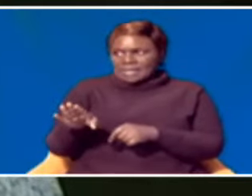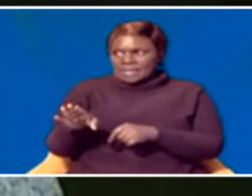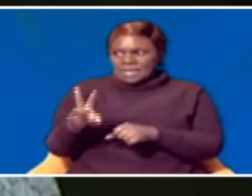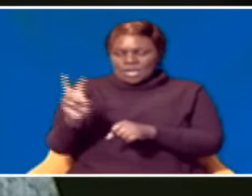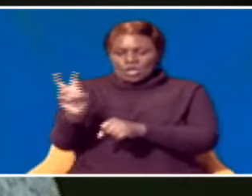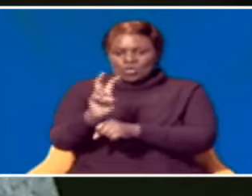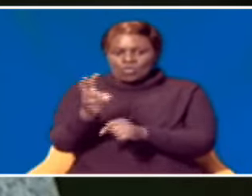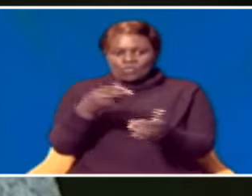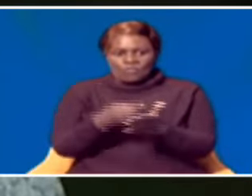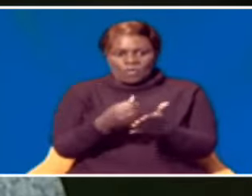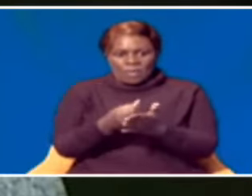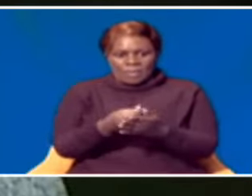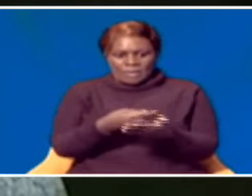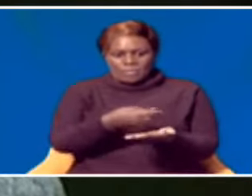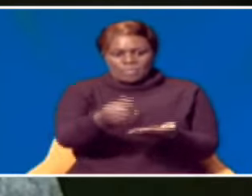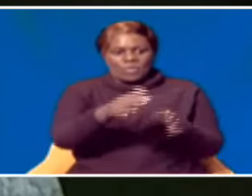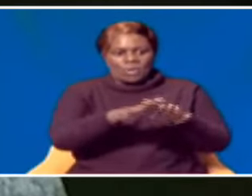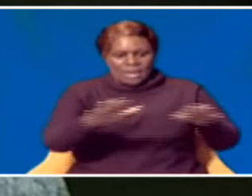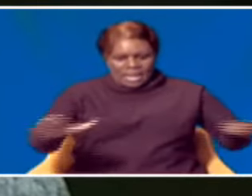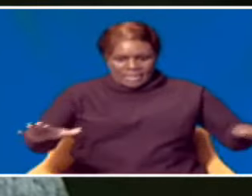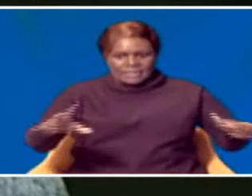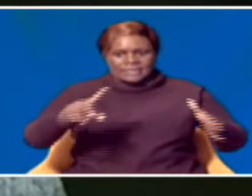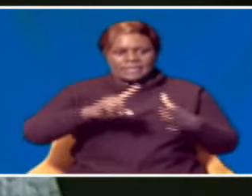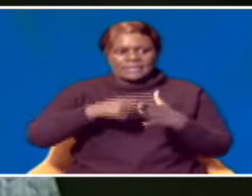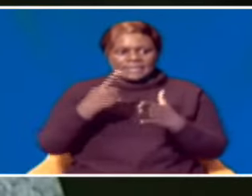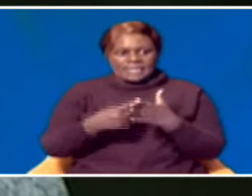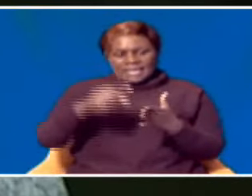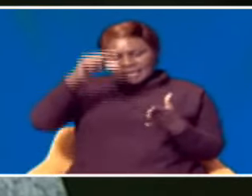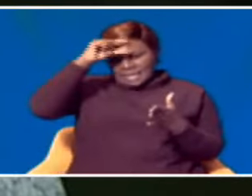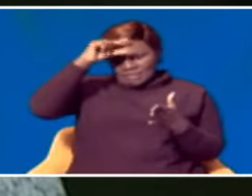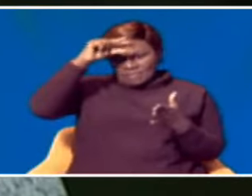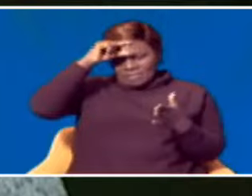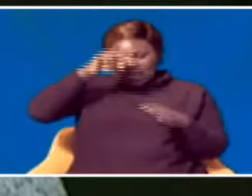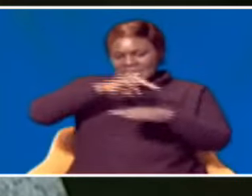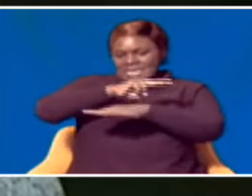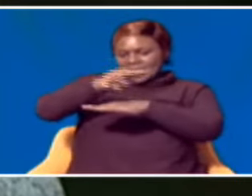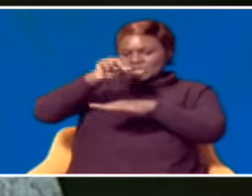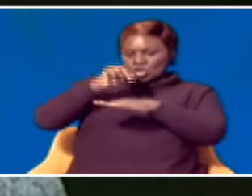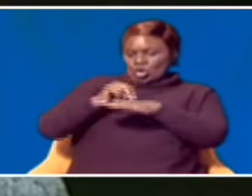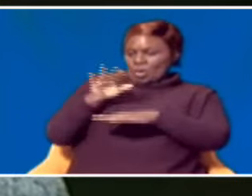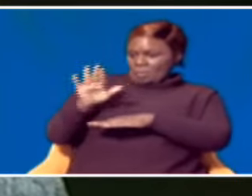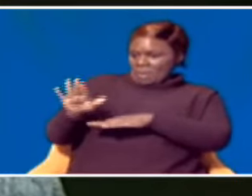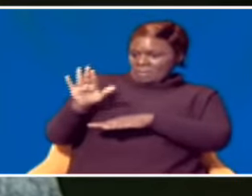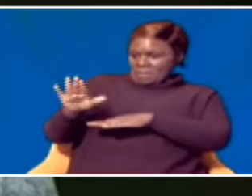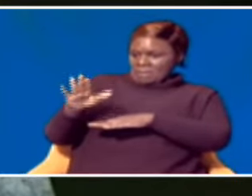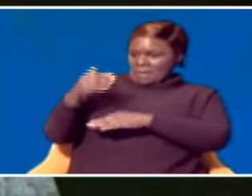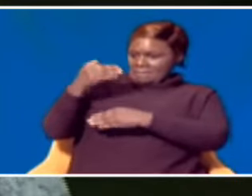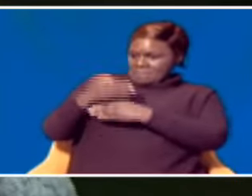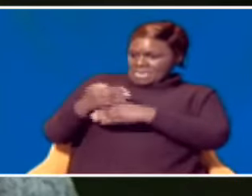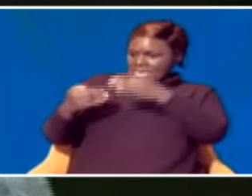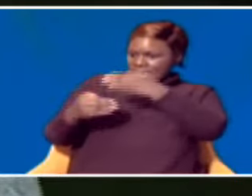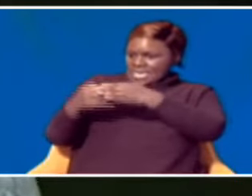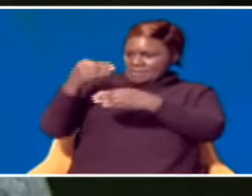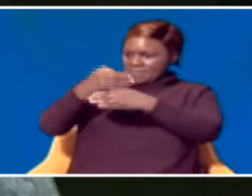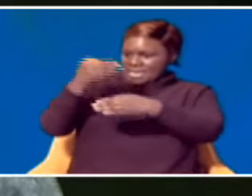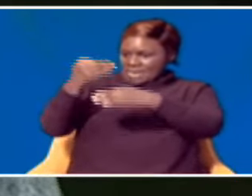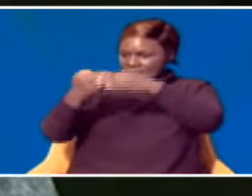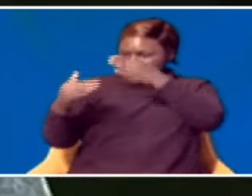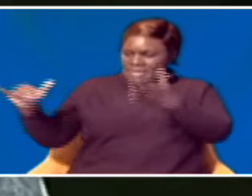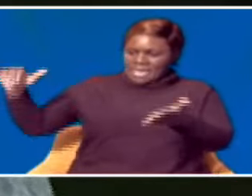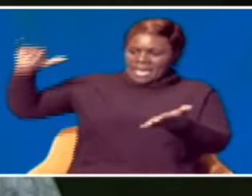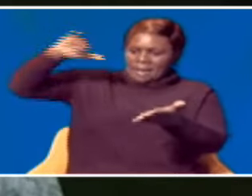atafute pesa anunue shamba, kisha serikali ya ngazi ya juu watakuja kutujengea runway